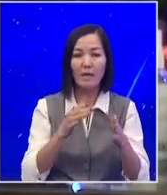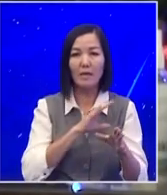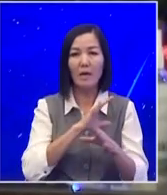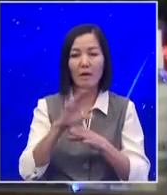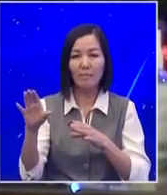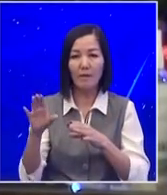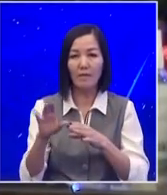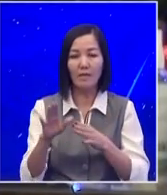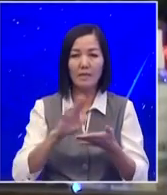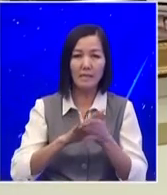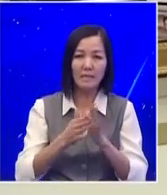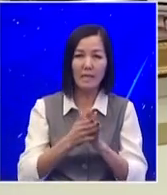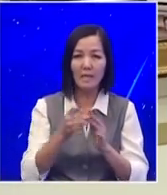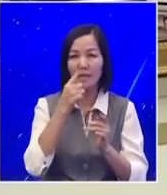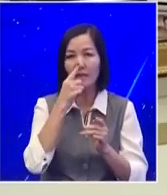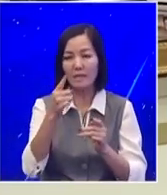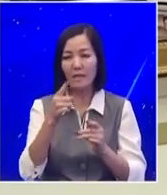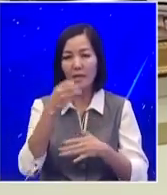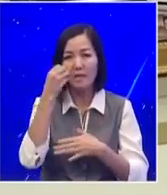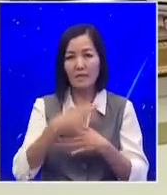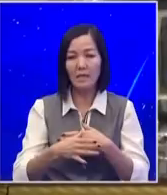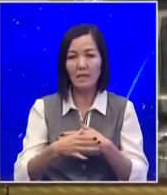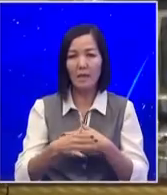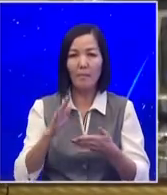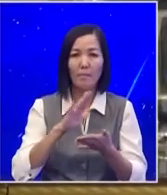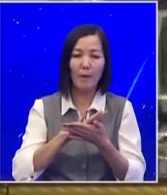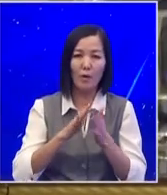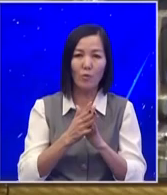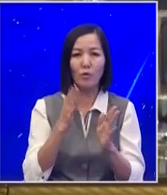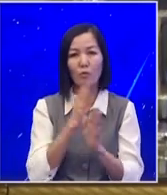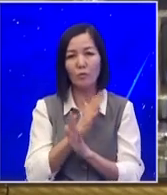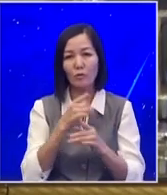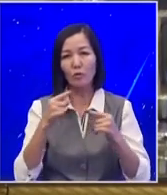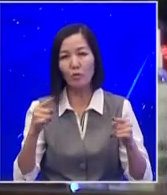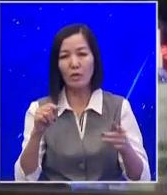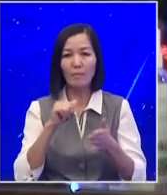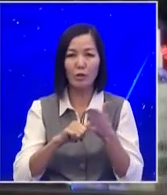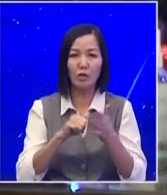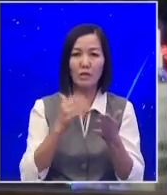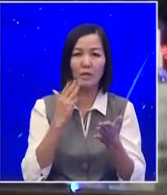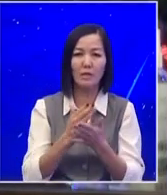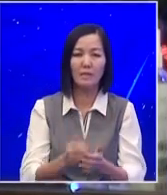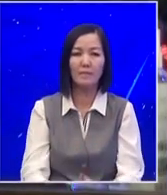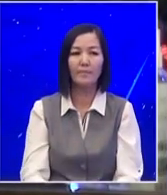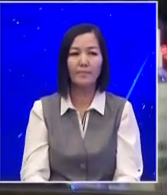учетом состояния здоровья, расстояния до областного центра, погодных условий и других факторов.